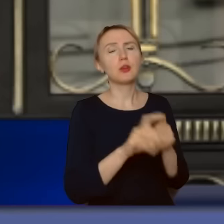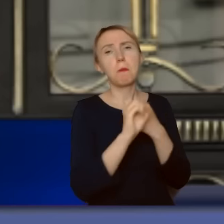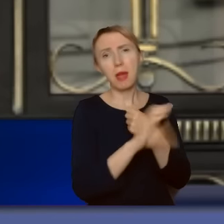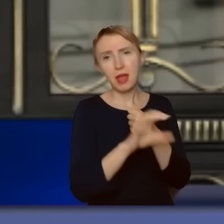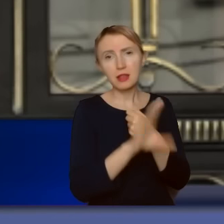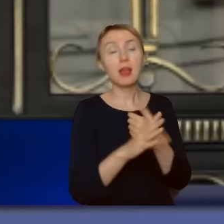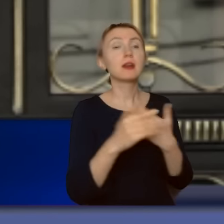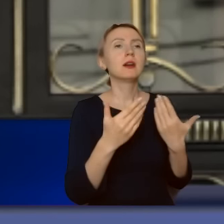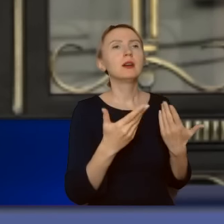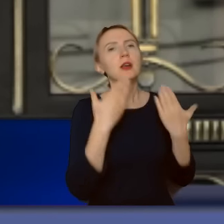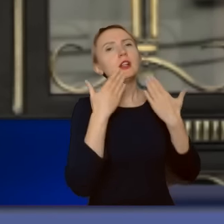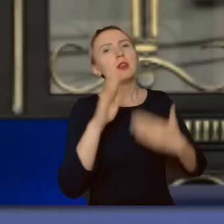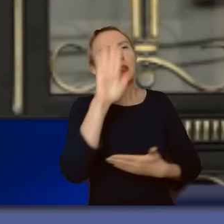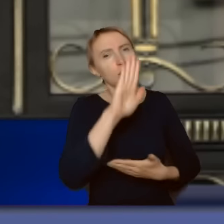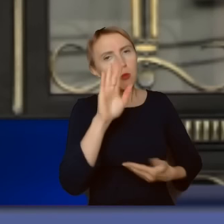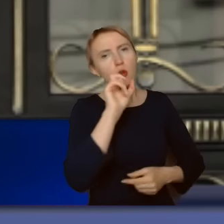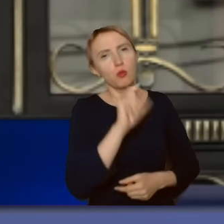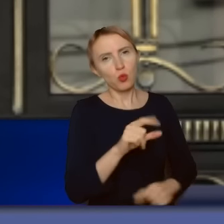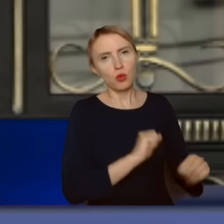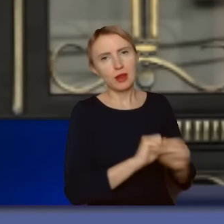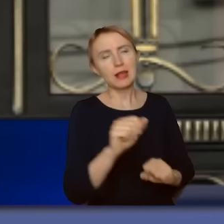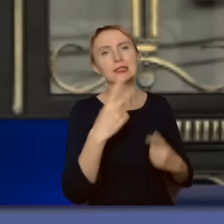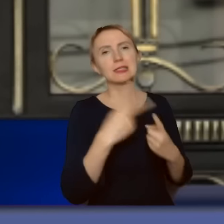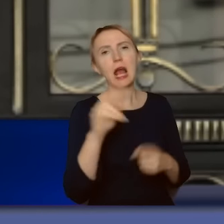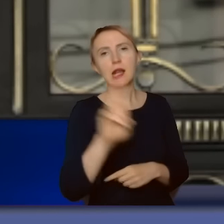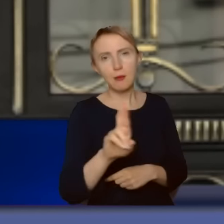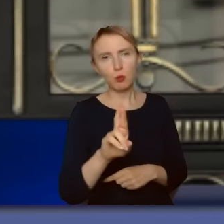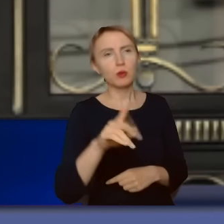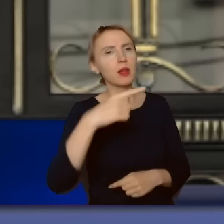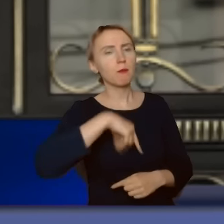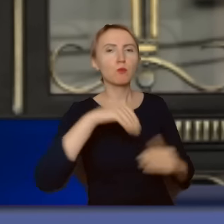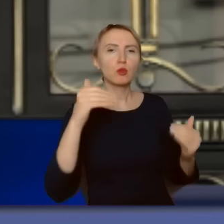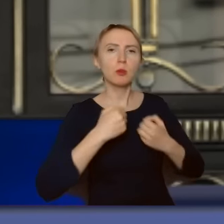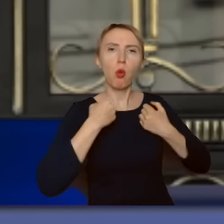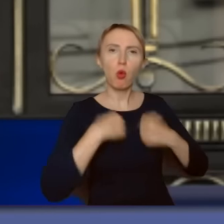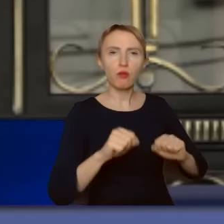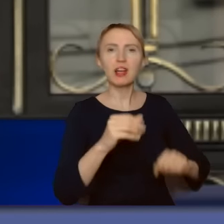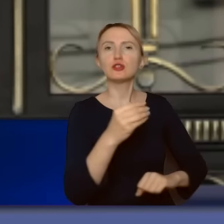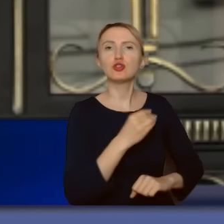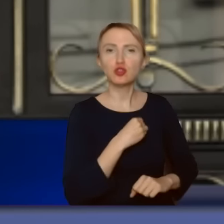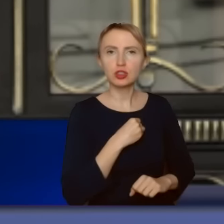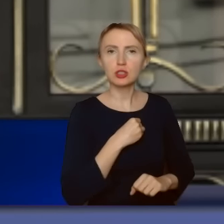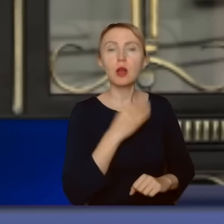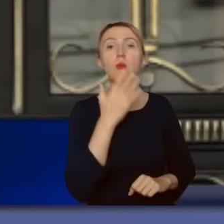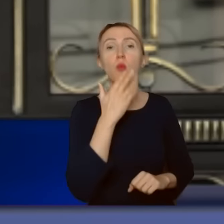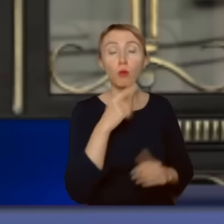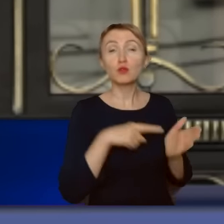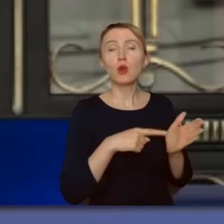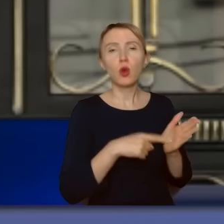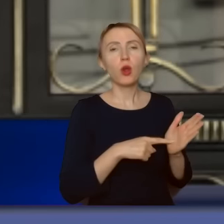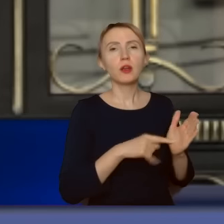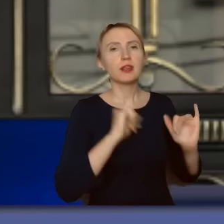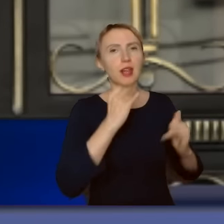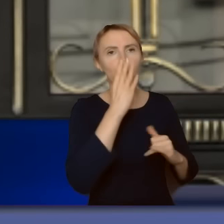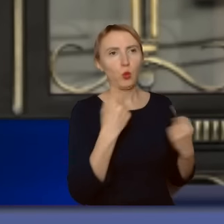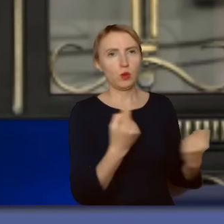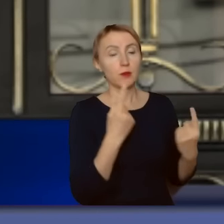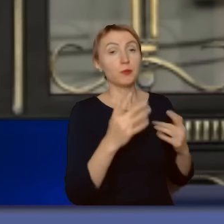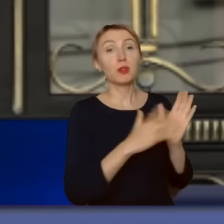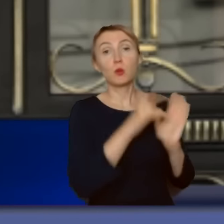dzięki Bogu, że jest republika, gdzie możemy odważnie, szczerze i mówić o tym, jak jest. Donald